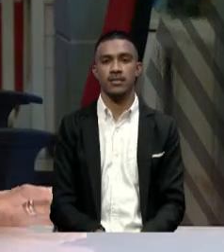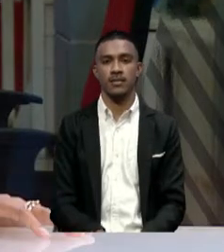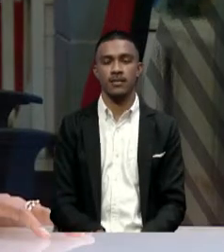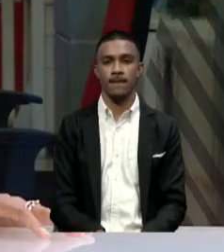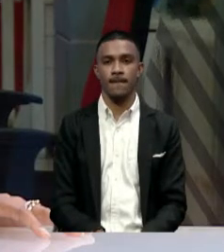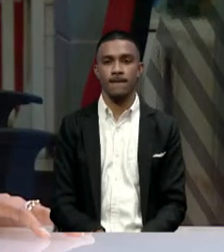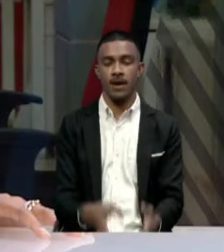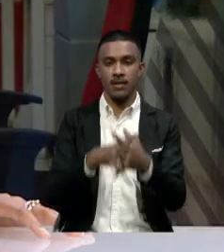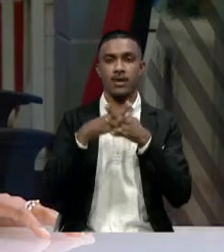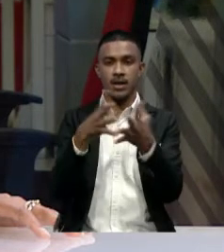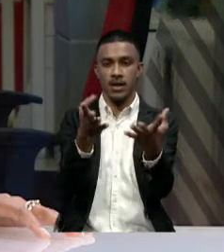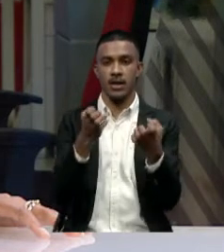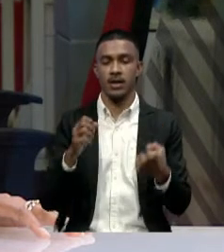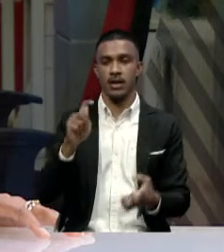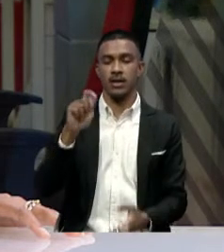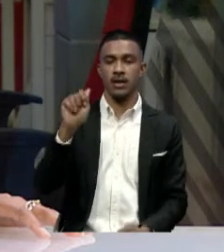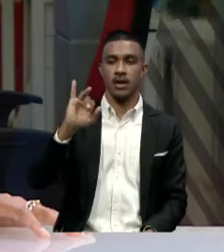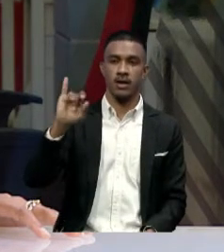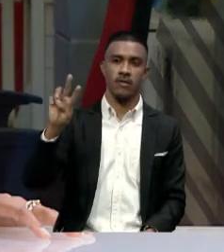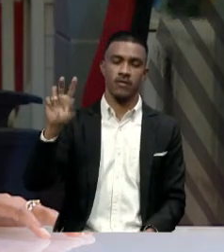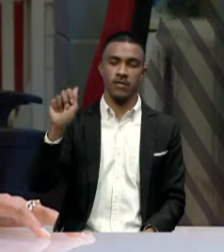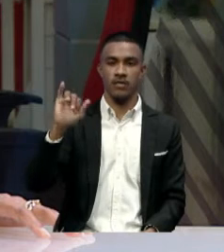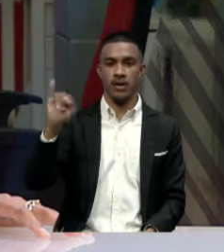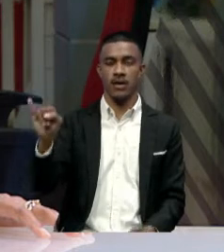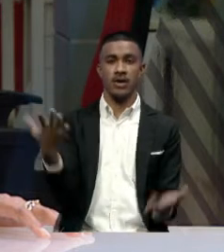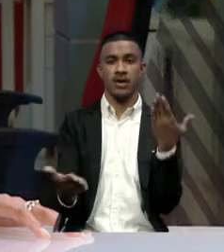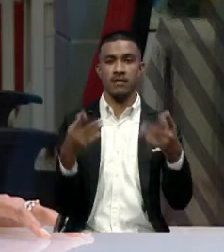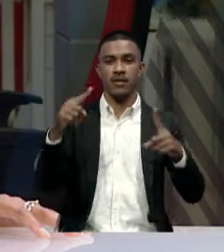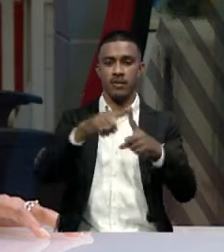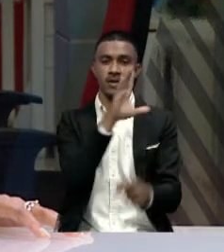Estados Unidos d'Amèrica requerec Taiwan sempre livre ba segurança.